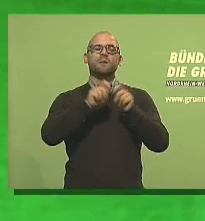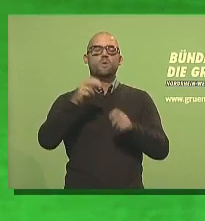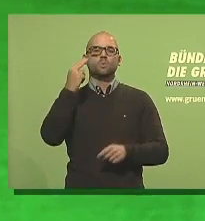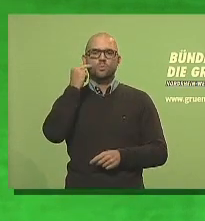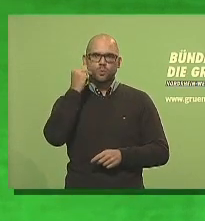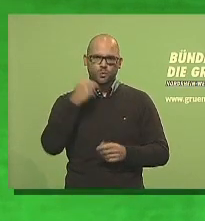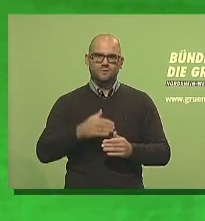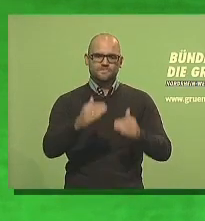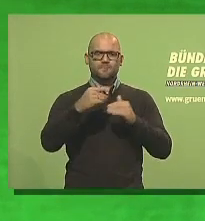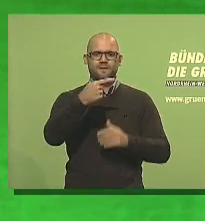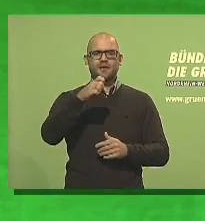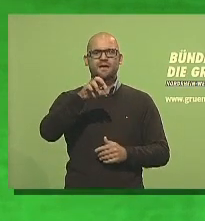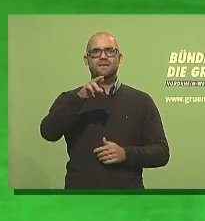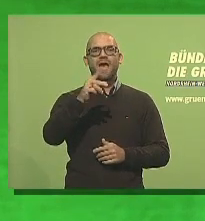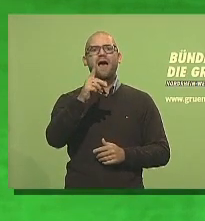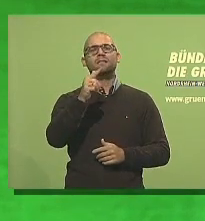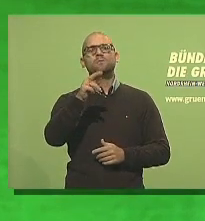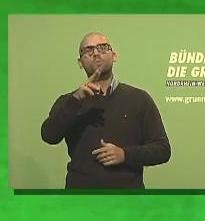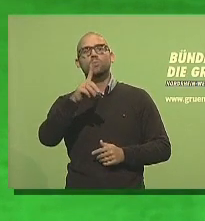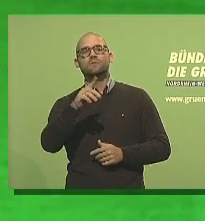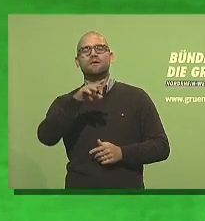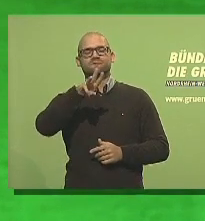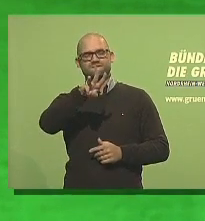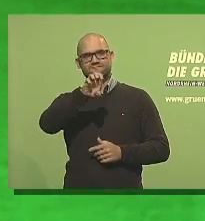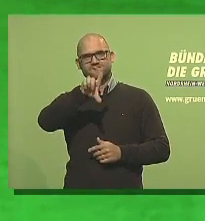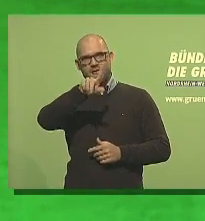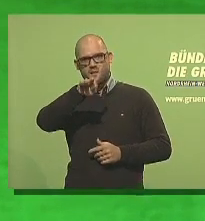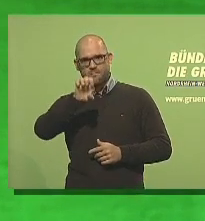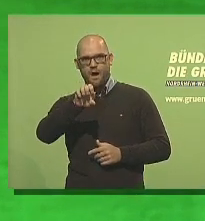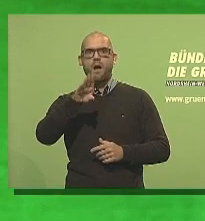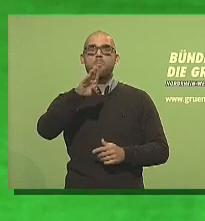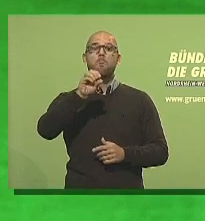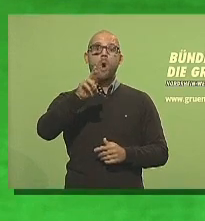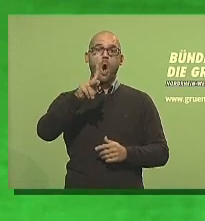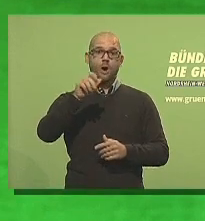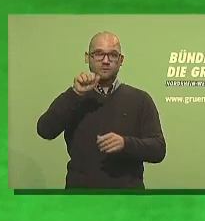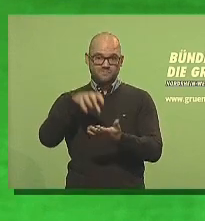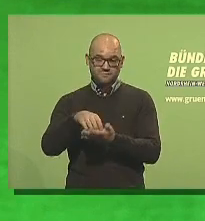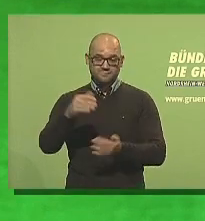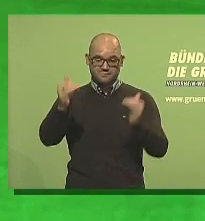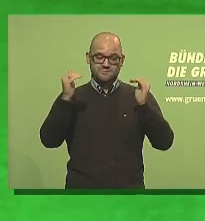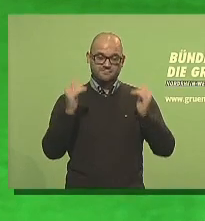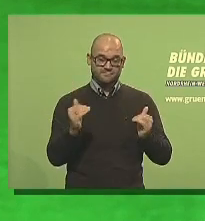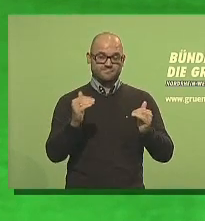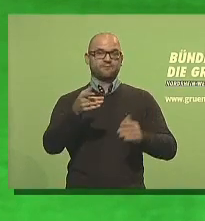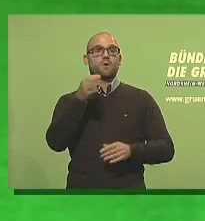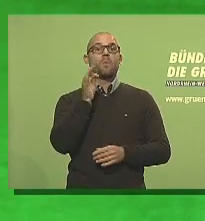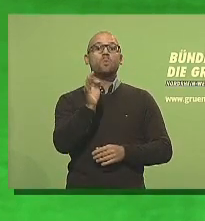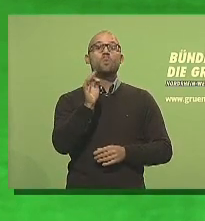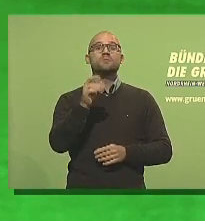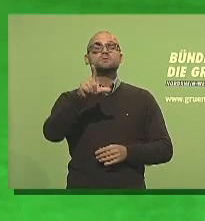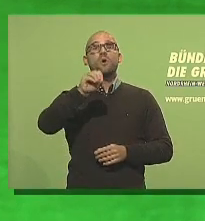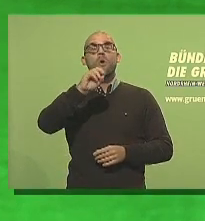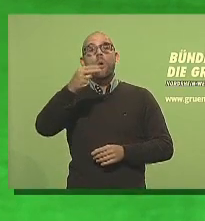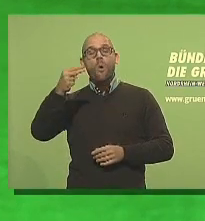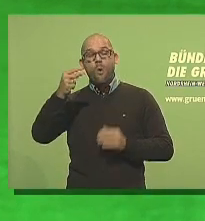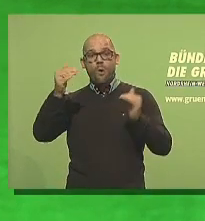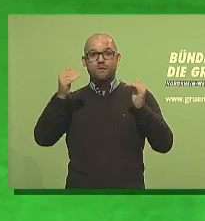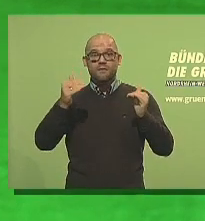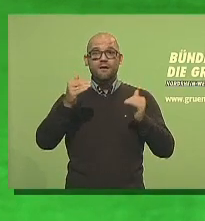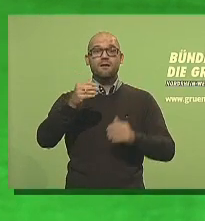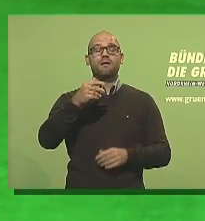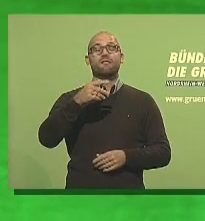Gertrud Welper, Kreisverband Borken. Wiebke Brems, Kreisverband Gütersloh, Josephine Paul,